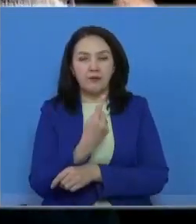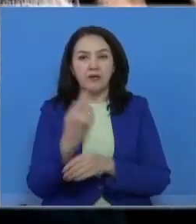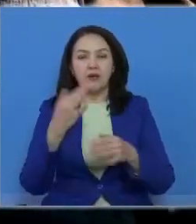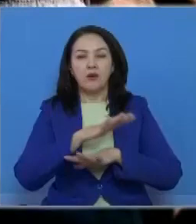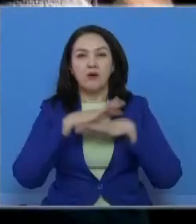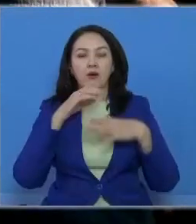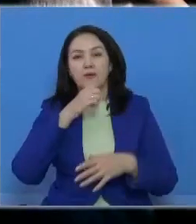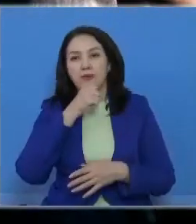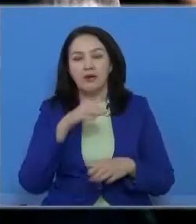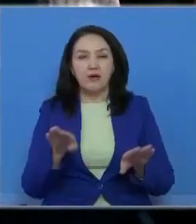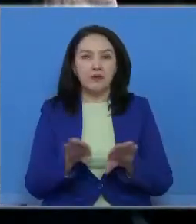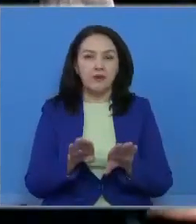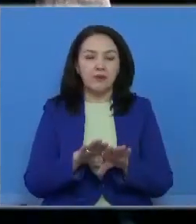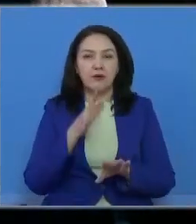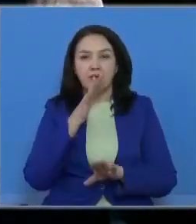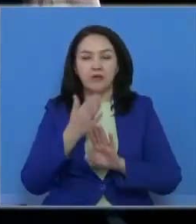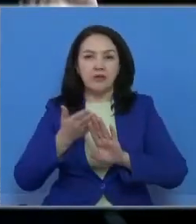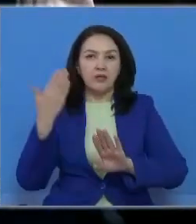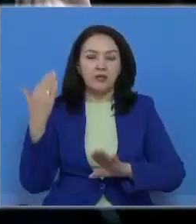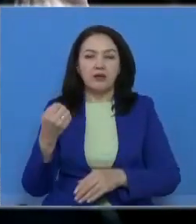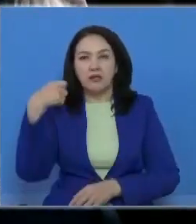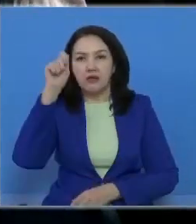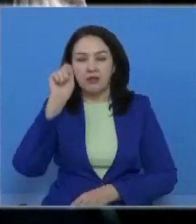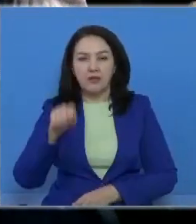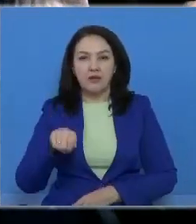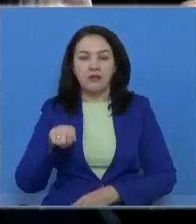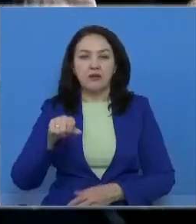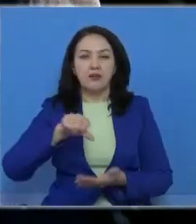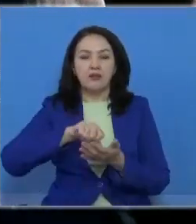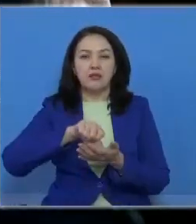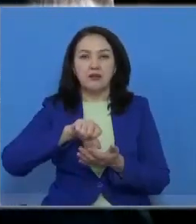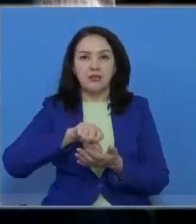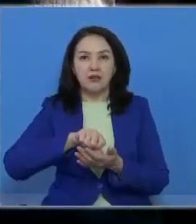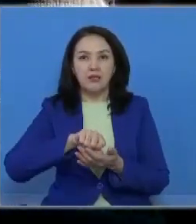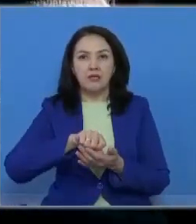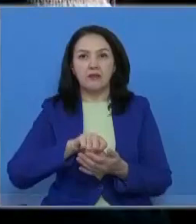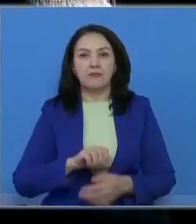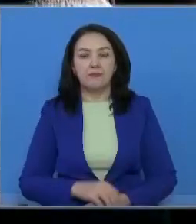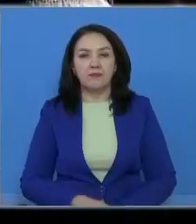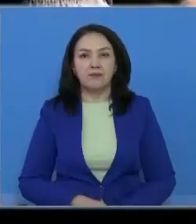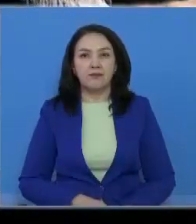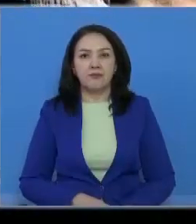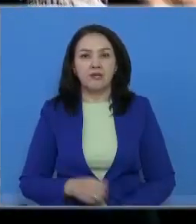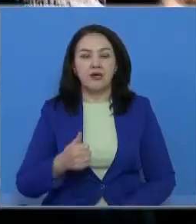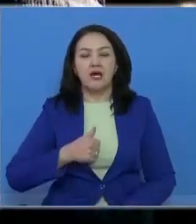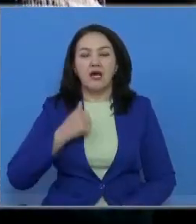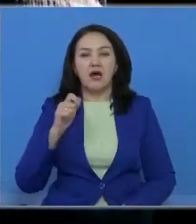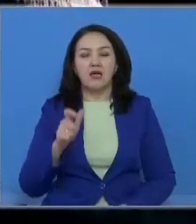көп аталарымыз сол кезде соғысты патшаның жаңағы армиясымен